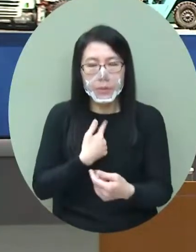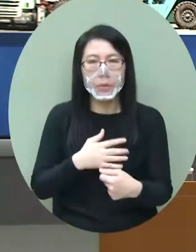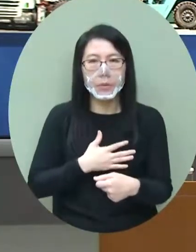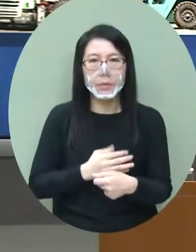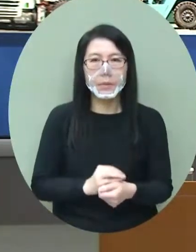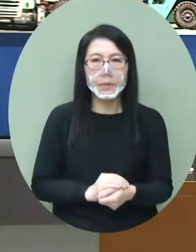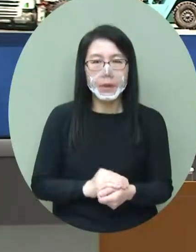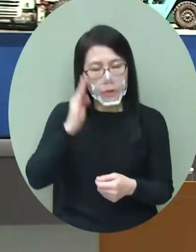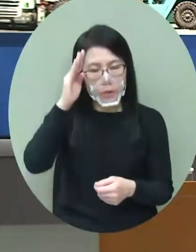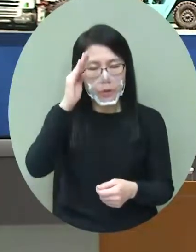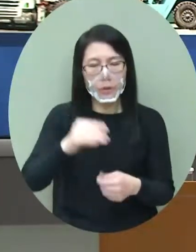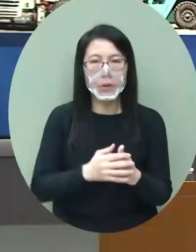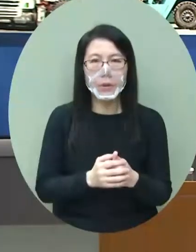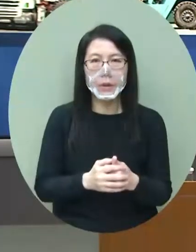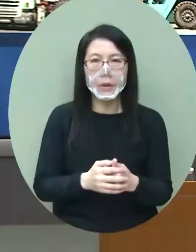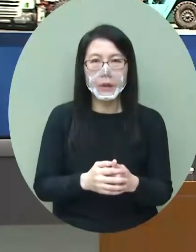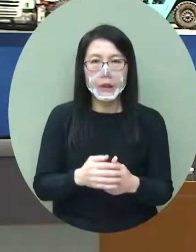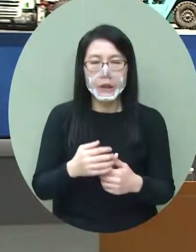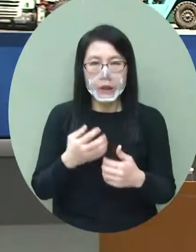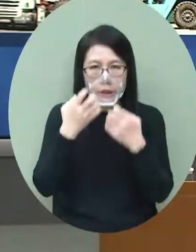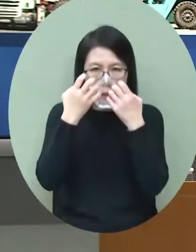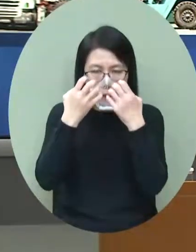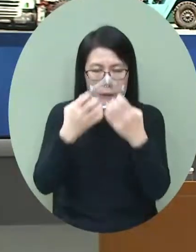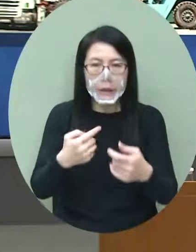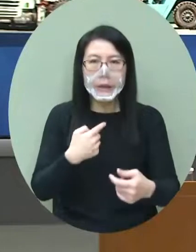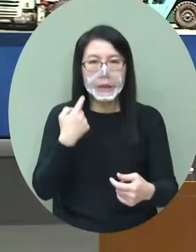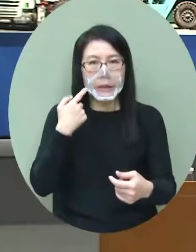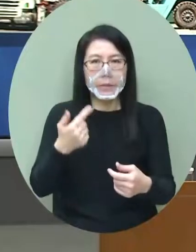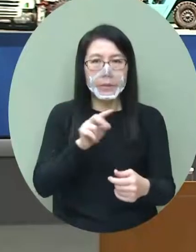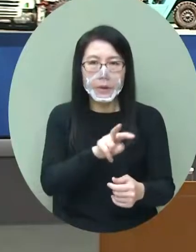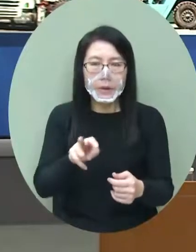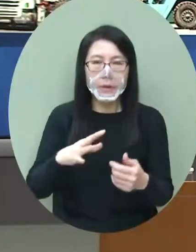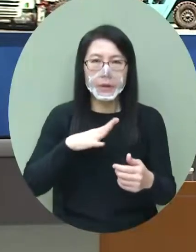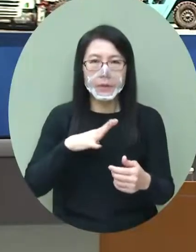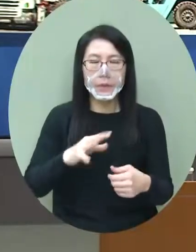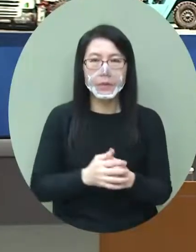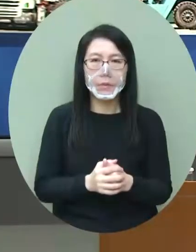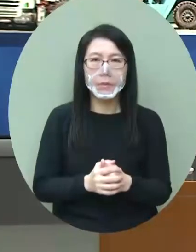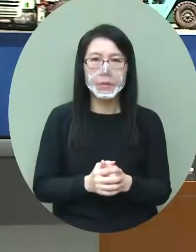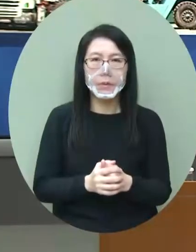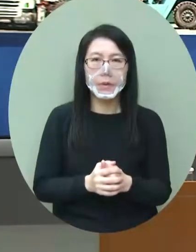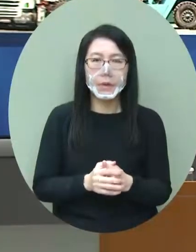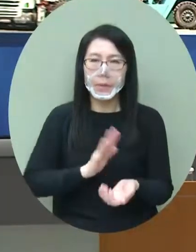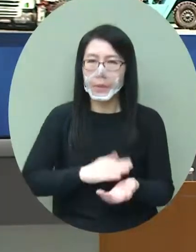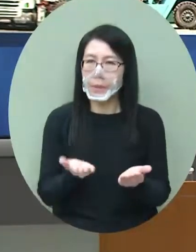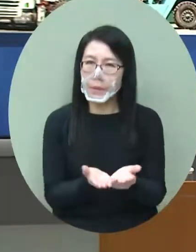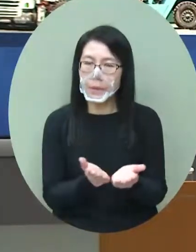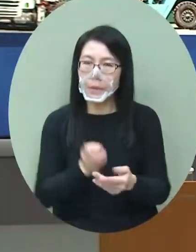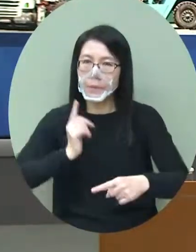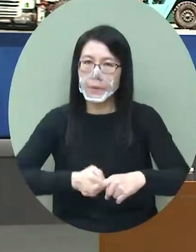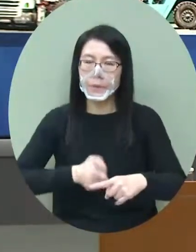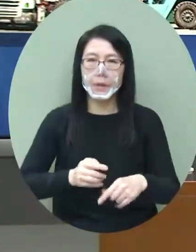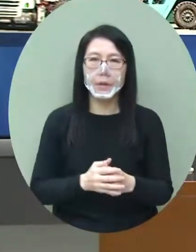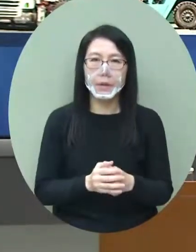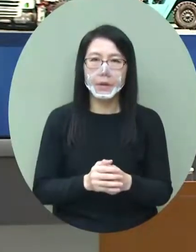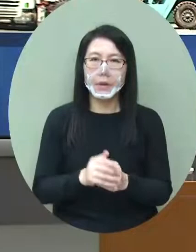要监察未来几天的走势，然后才可以说我们就是在确诊个案是不是真的减少呢？特